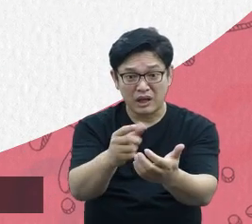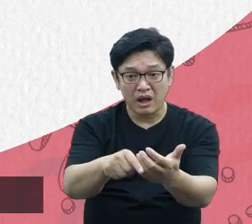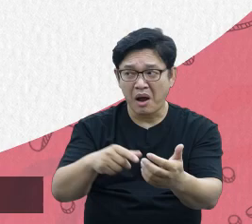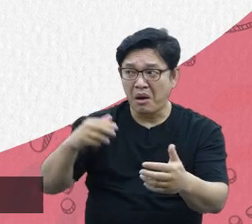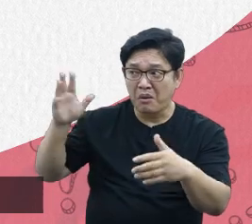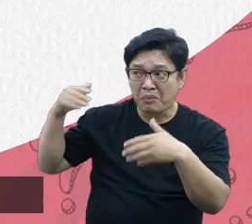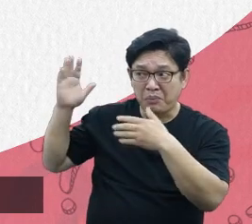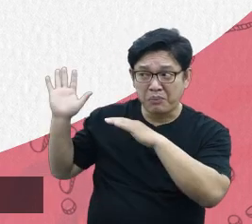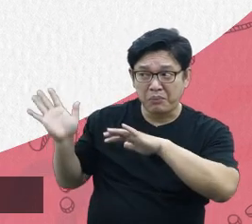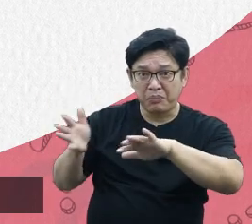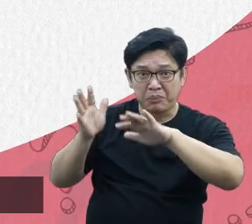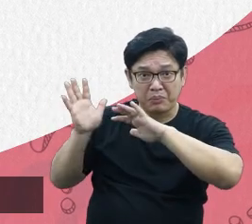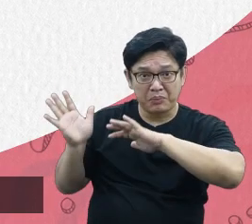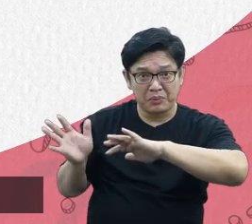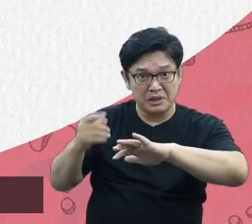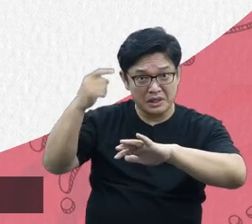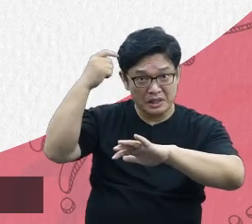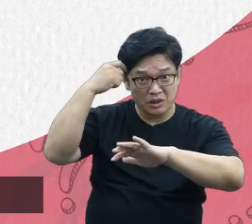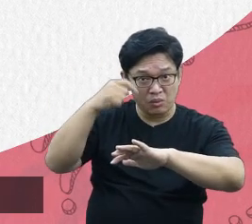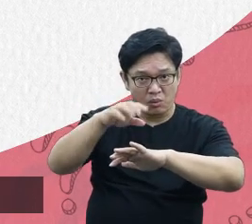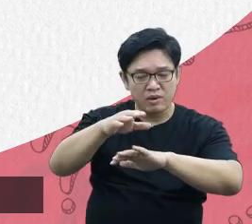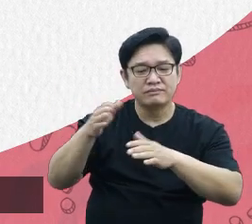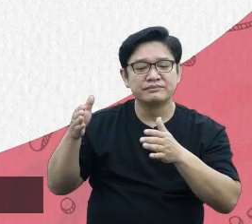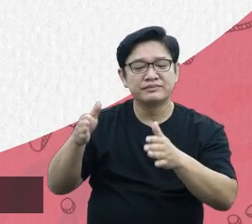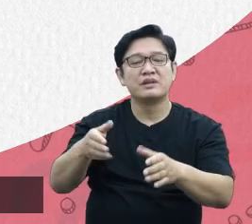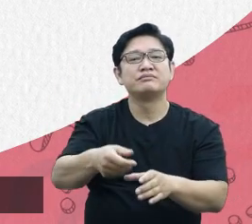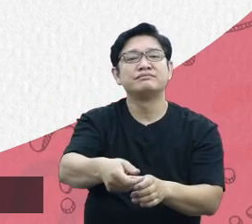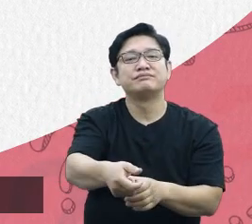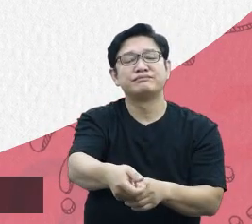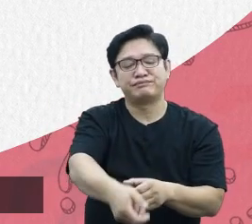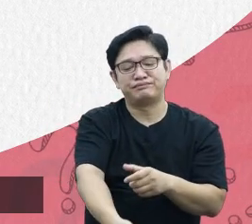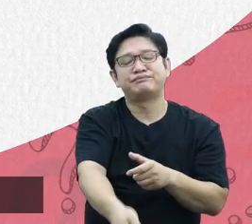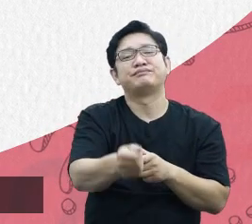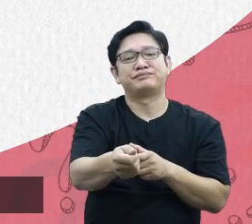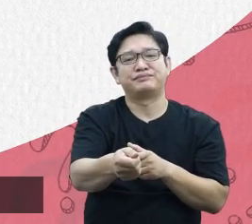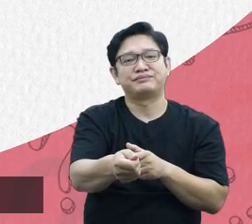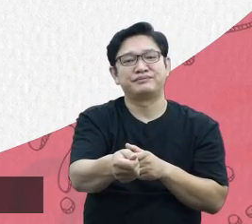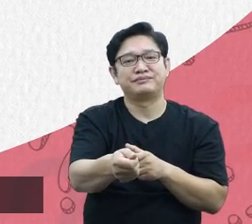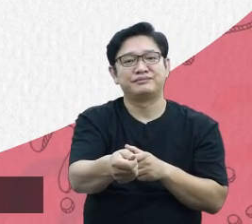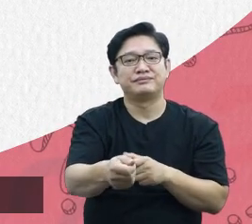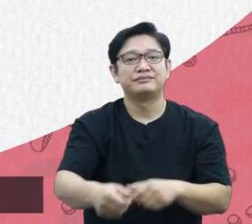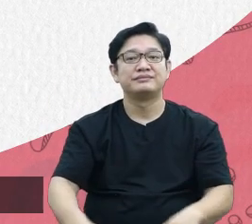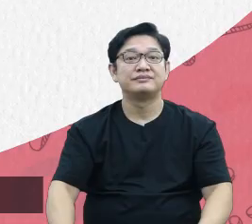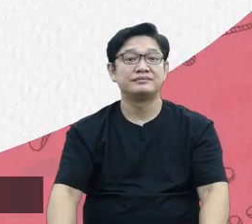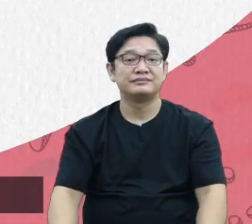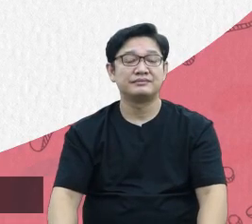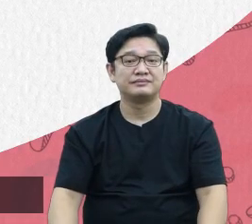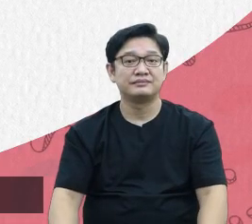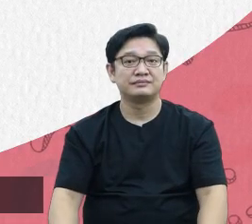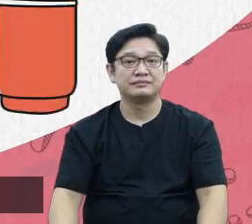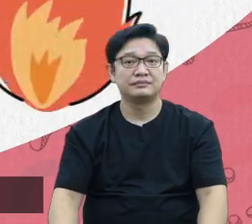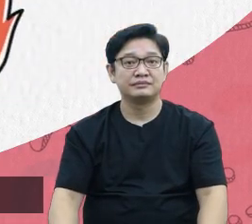셋째, 바람을 뒤로 하고 소화기 호스를 불이 난 곳으로 향하게 잡습니다.